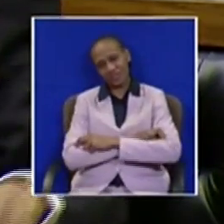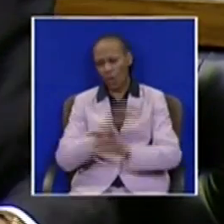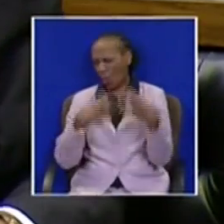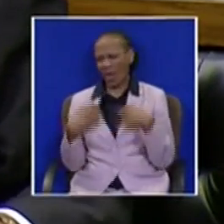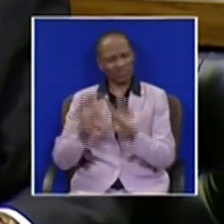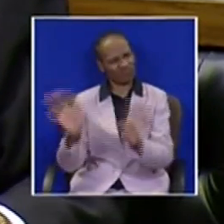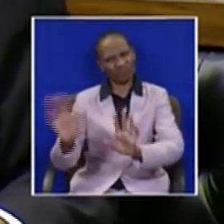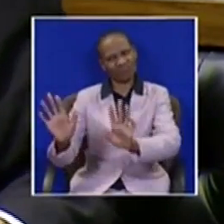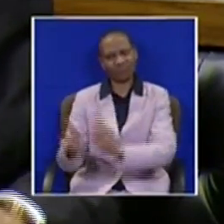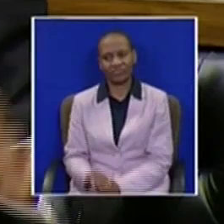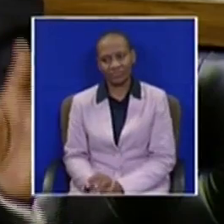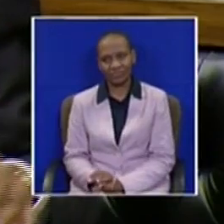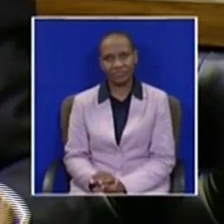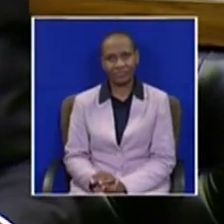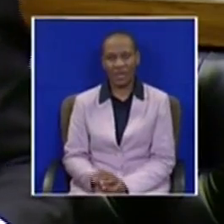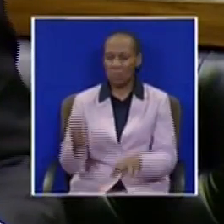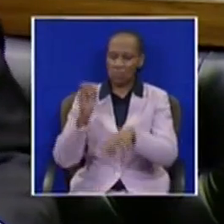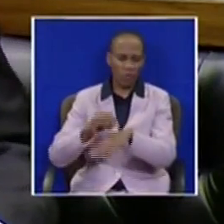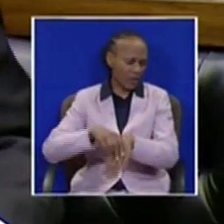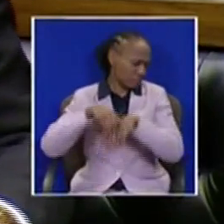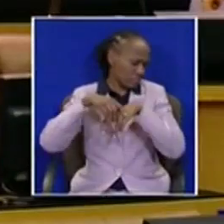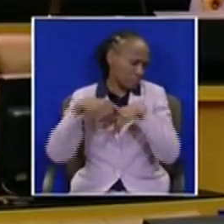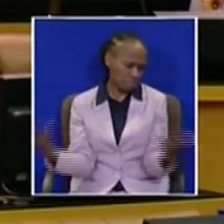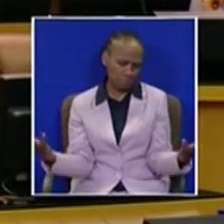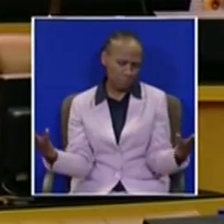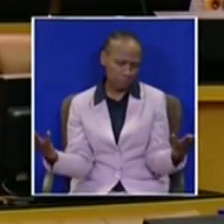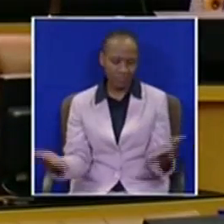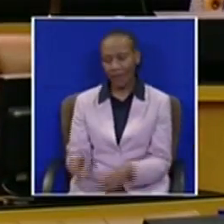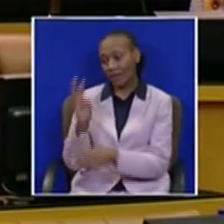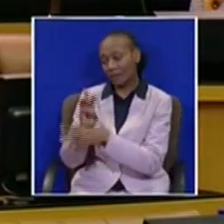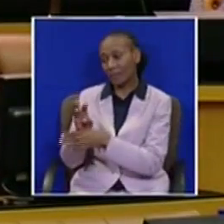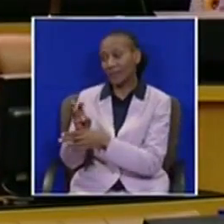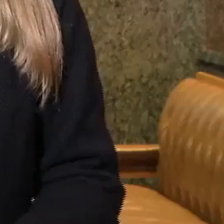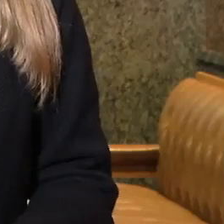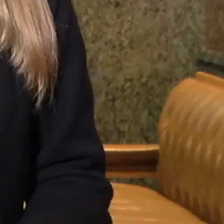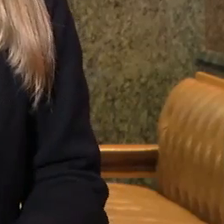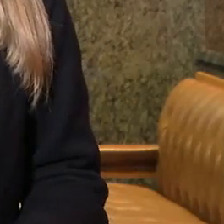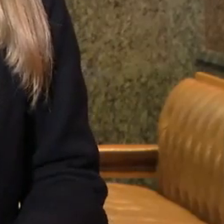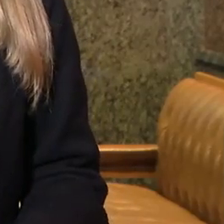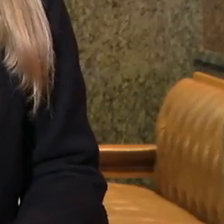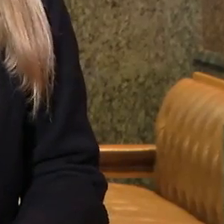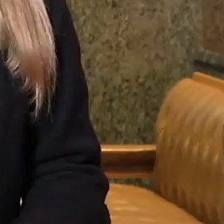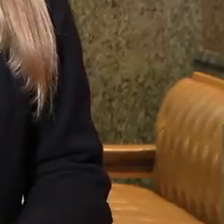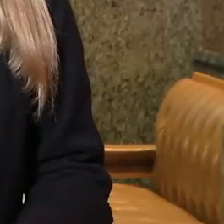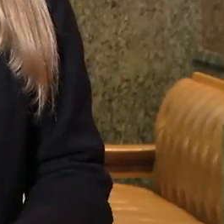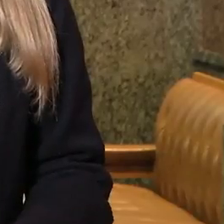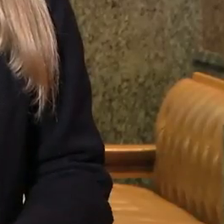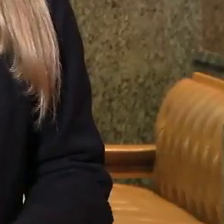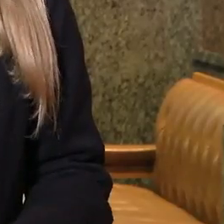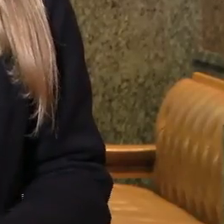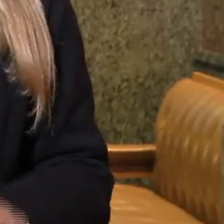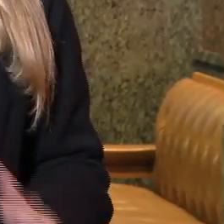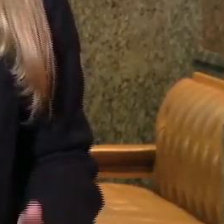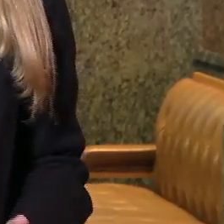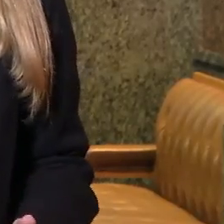worry. Absolutely. There's no problem. Thank you, Madam Speaker. Zuma het al meermale bewys hy sal